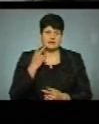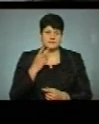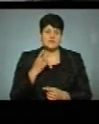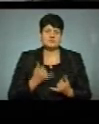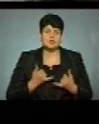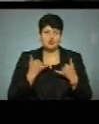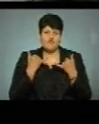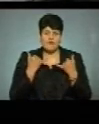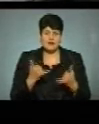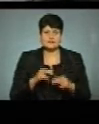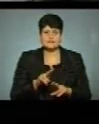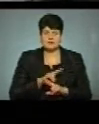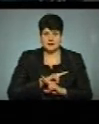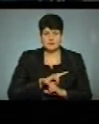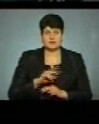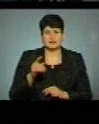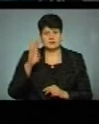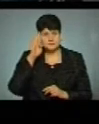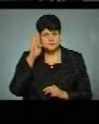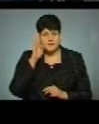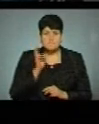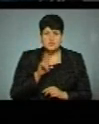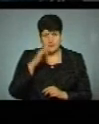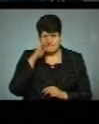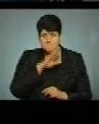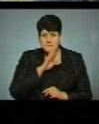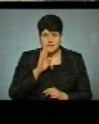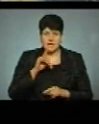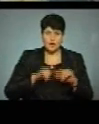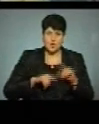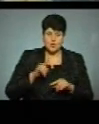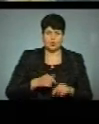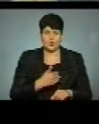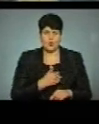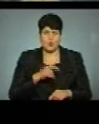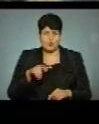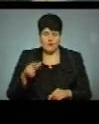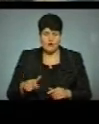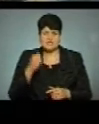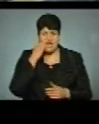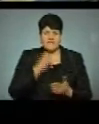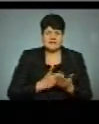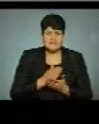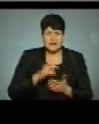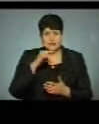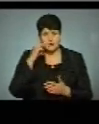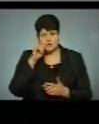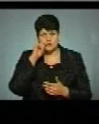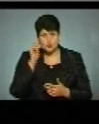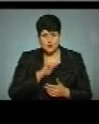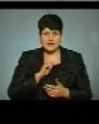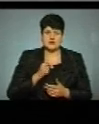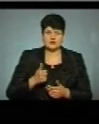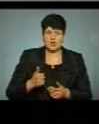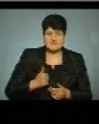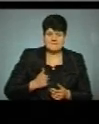Вшанувати загиблих бійців російсько-української війни прийшли їхні батьки та родичі, добровольці, ветерани російсько-української війни, волонтери,